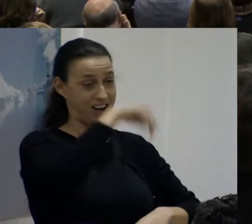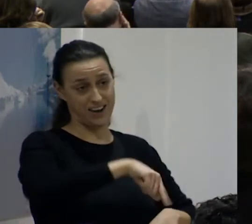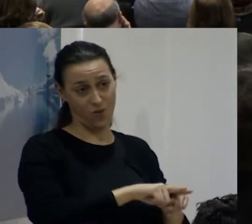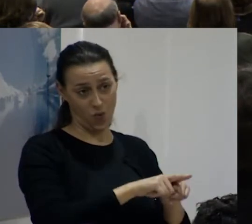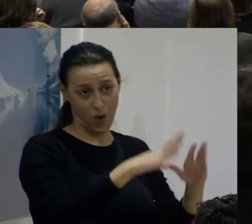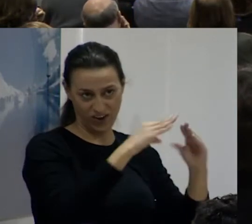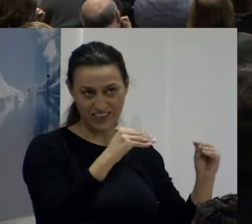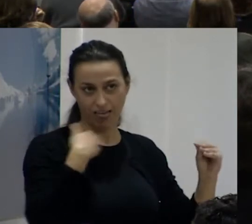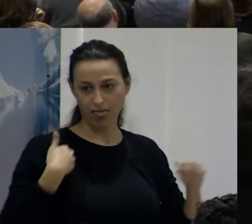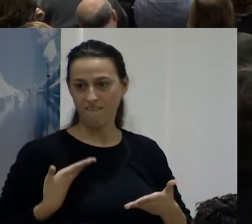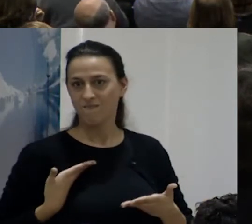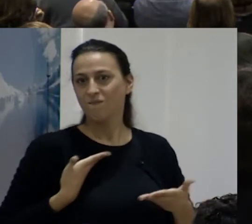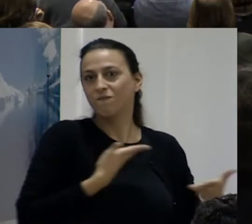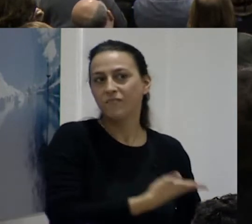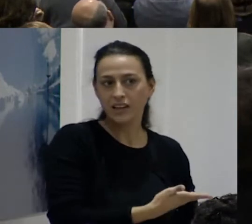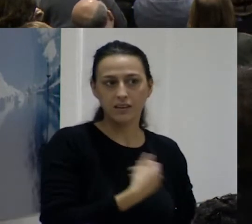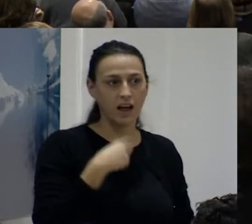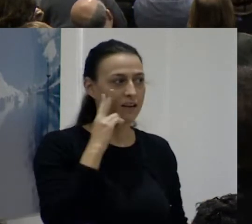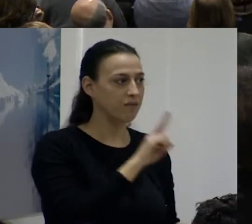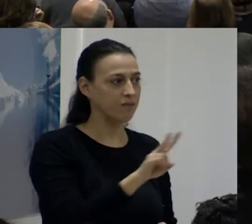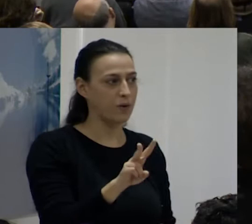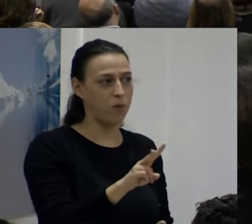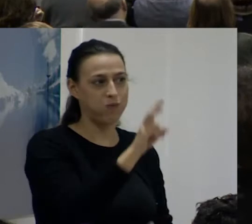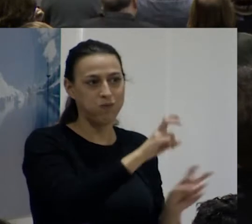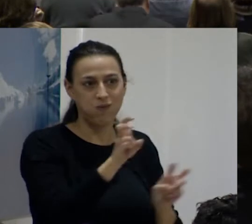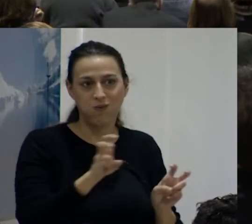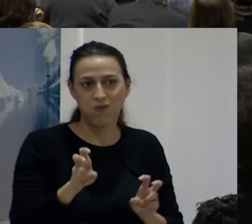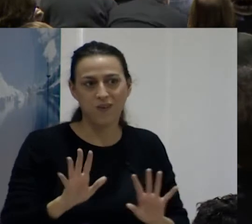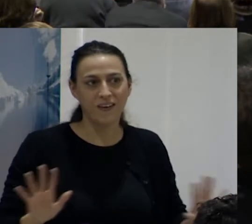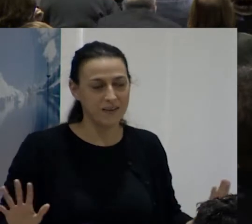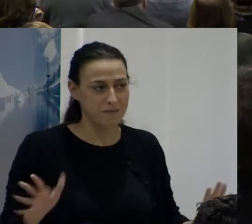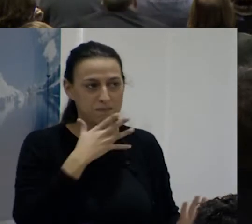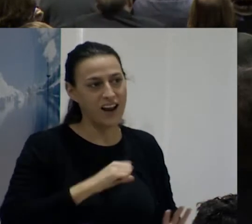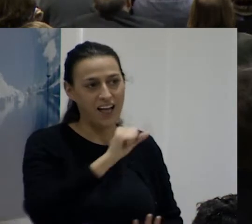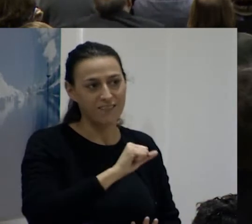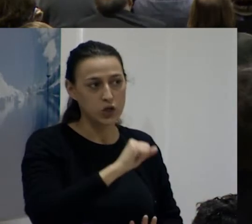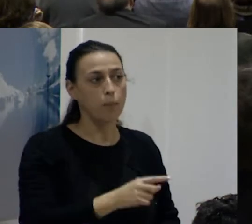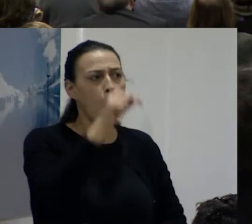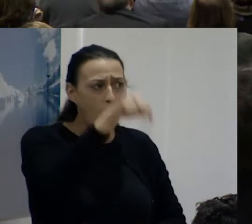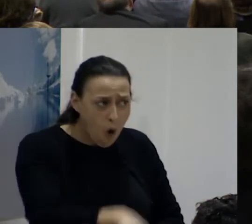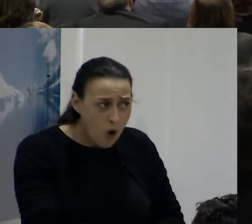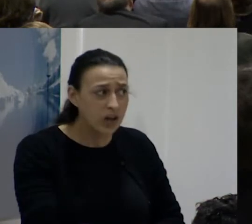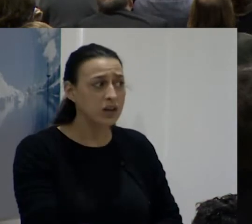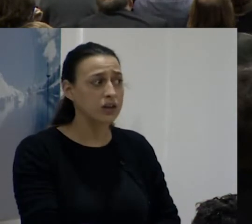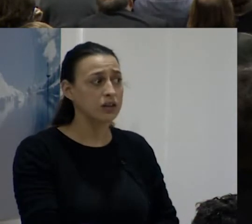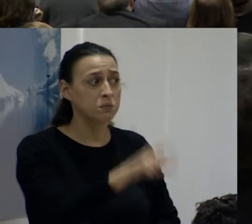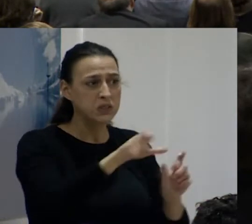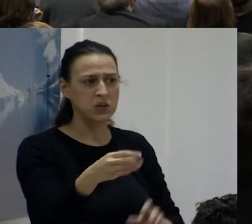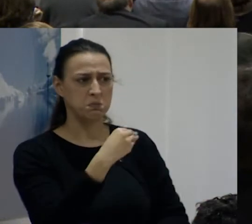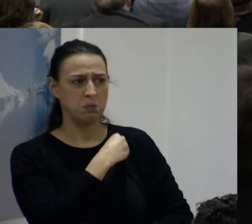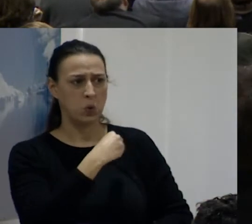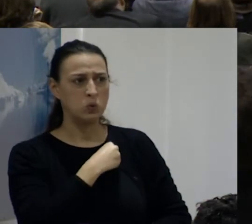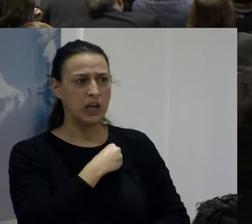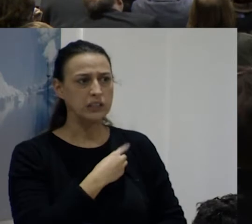acollida tan afalagadora com imprevista, si avui em pregunten què és saber